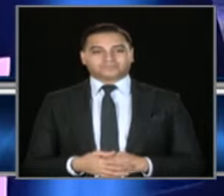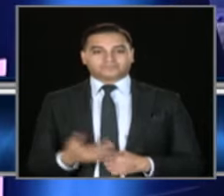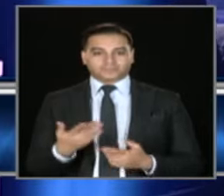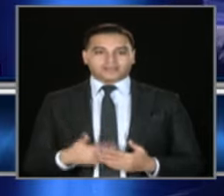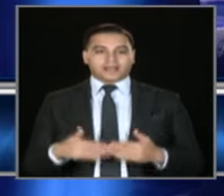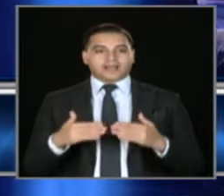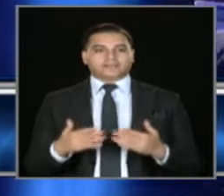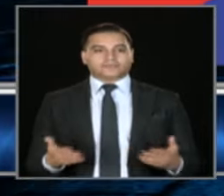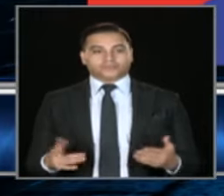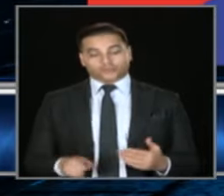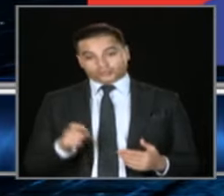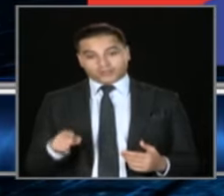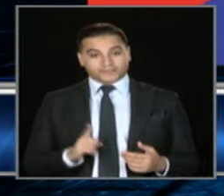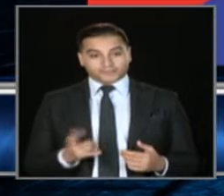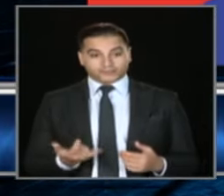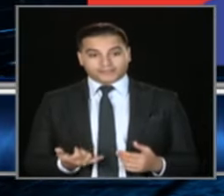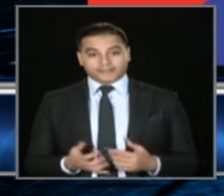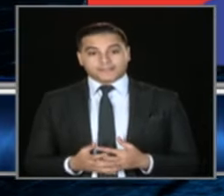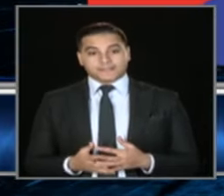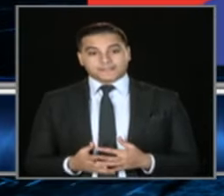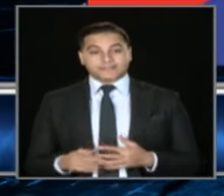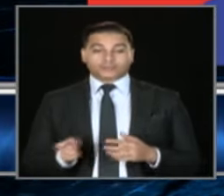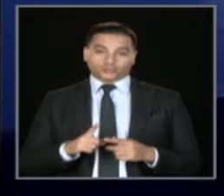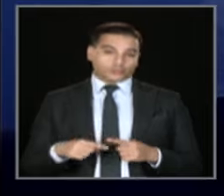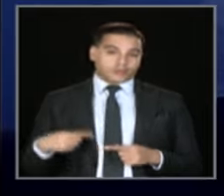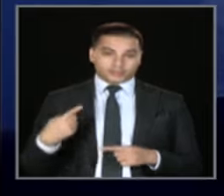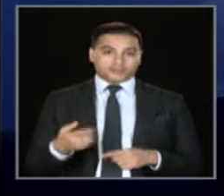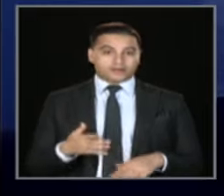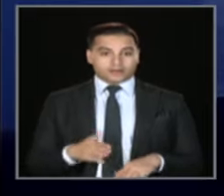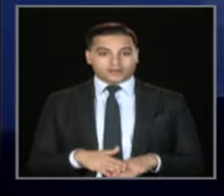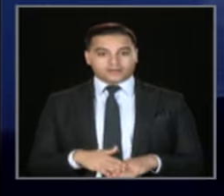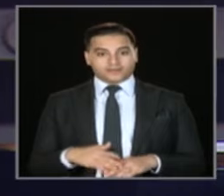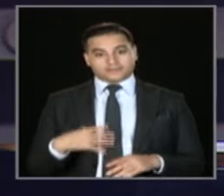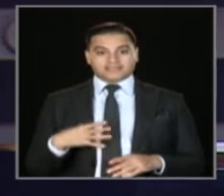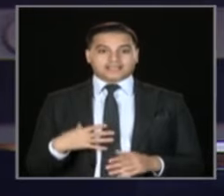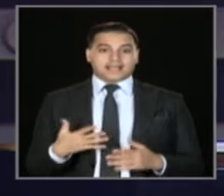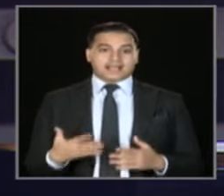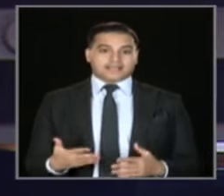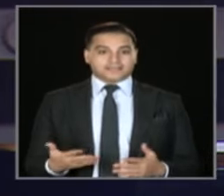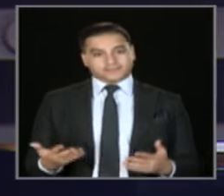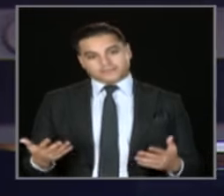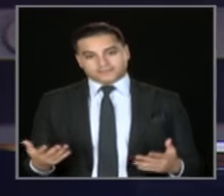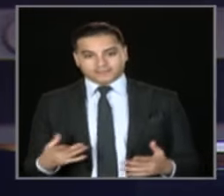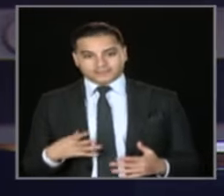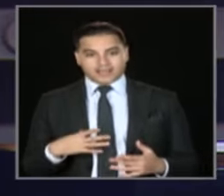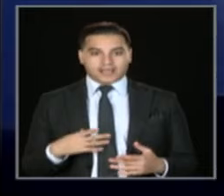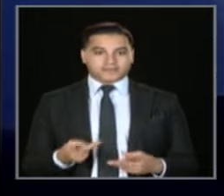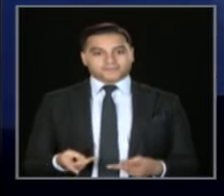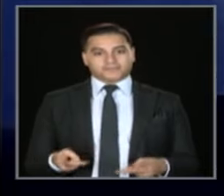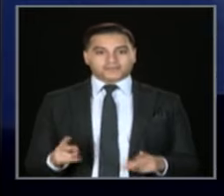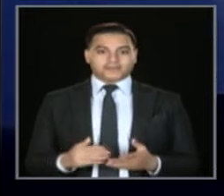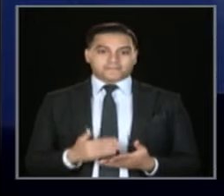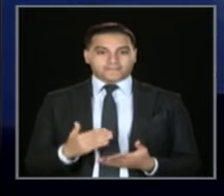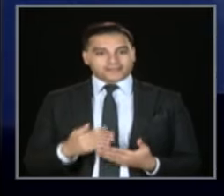اتعادلتوا. السؤال ما كانش سهل. السؤال اللي جاي زعيم، يا فرحتك. طب الابتسامة دي بعد ما تجاوب